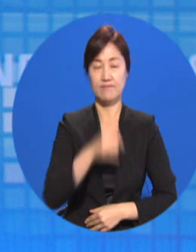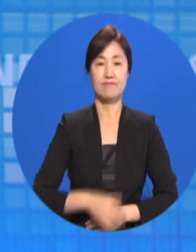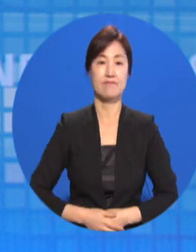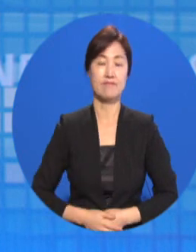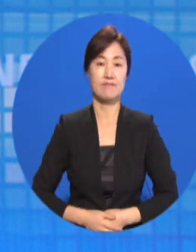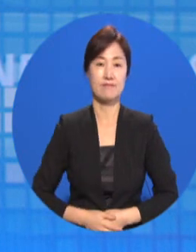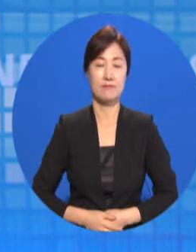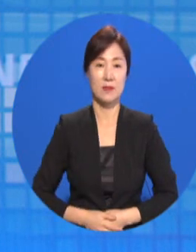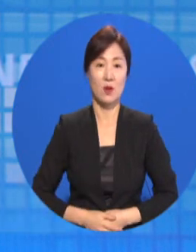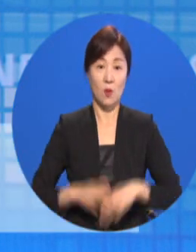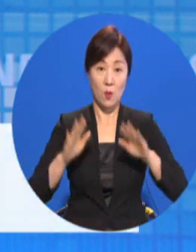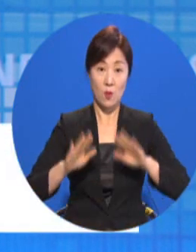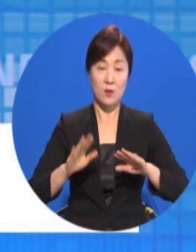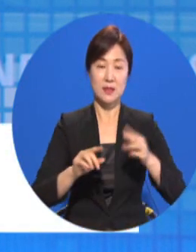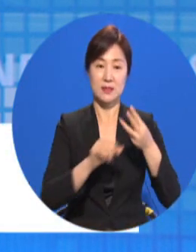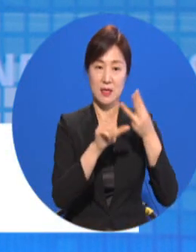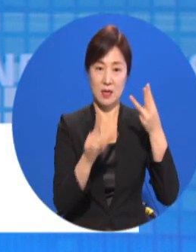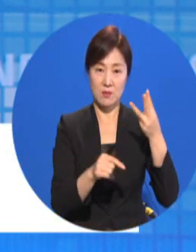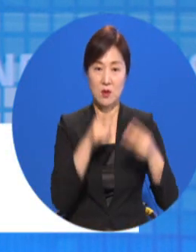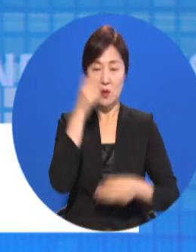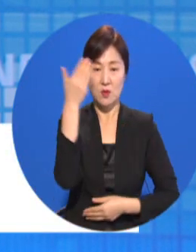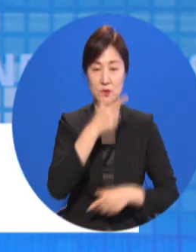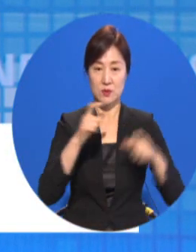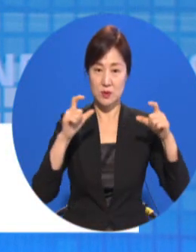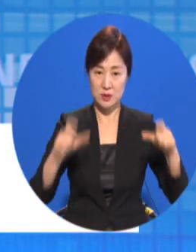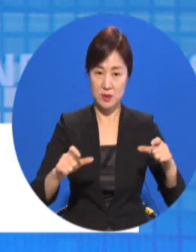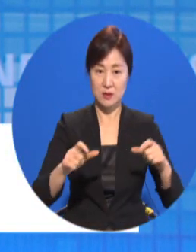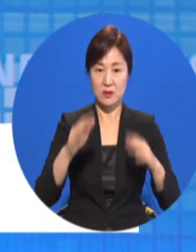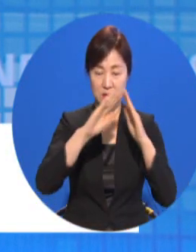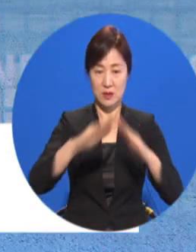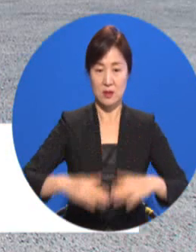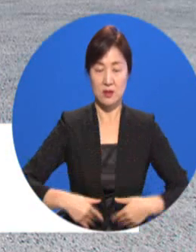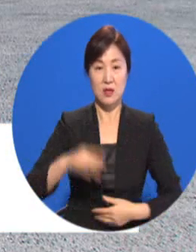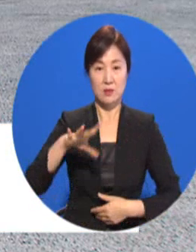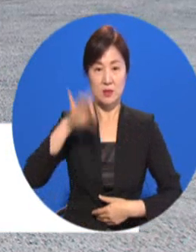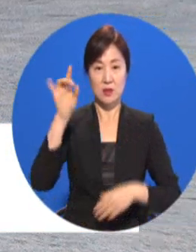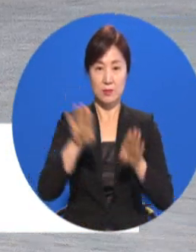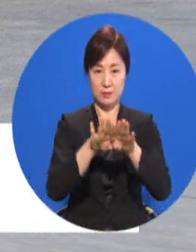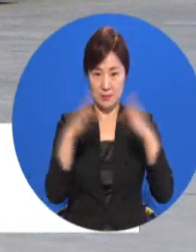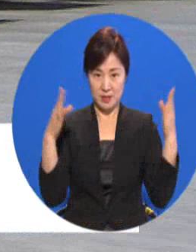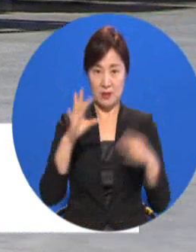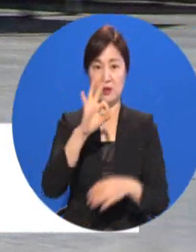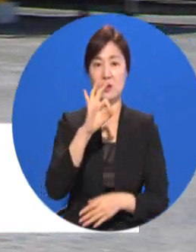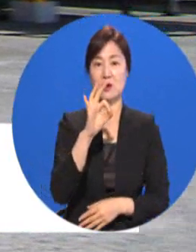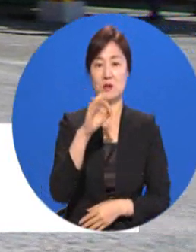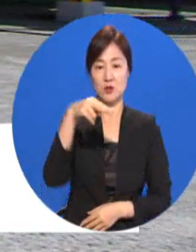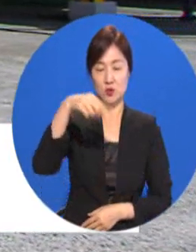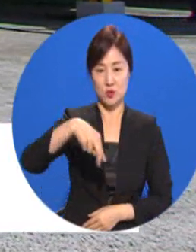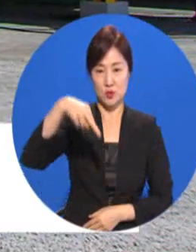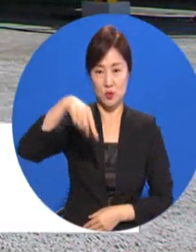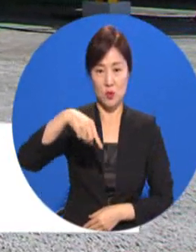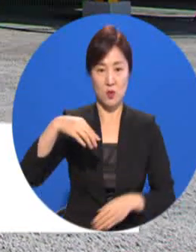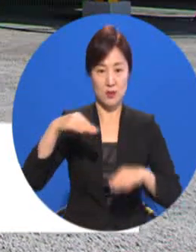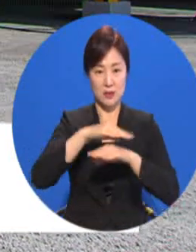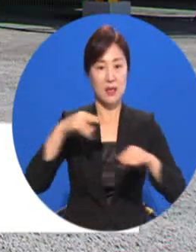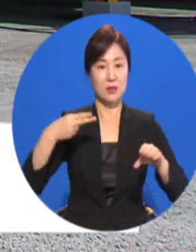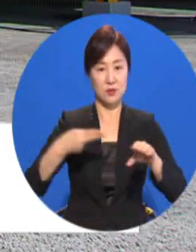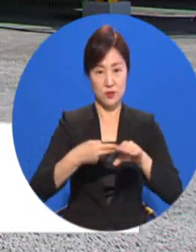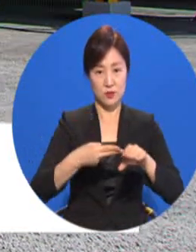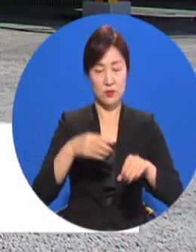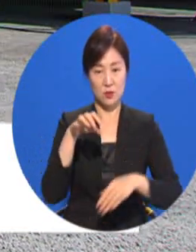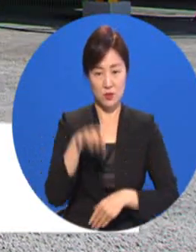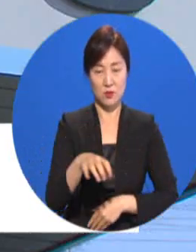오는 3월 여수에서 전남 최초의 수소차 충전소가 문을 엽니다 여수 씨는 사업비 30억 원이